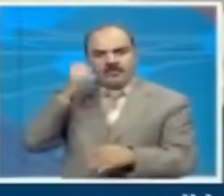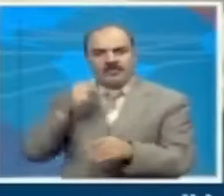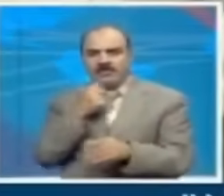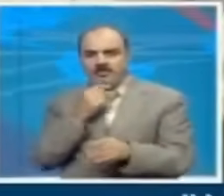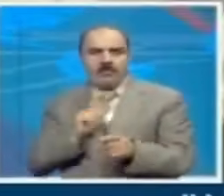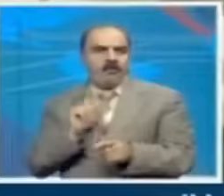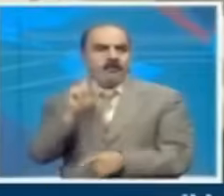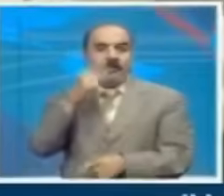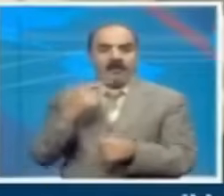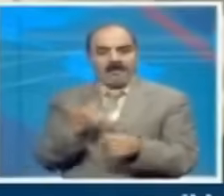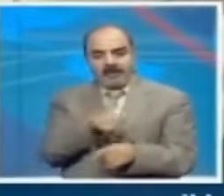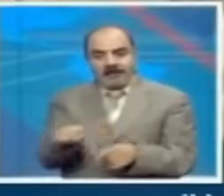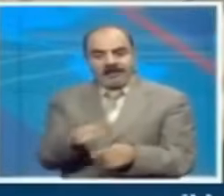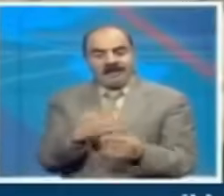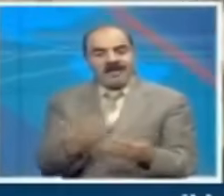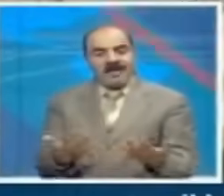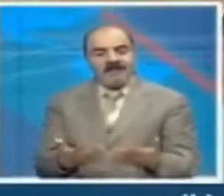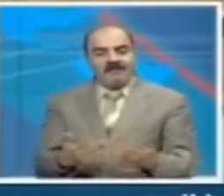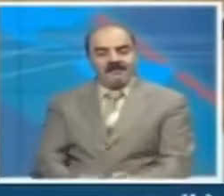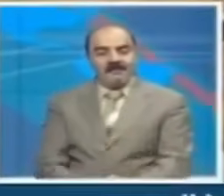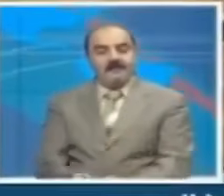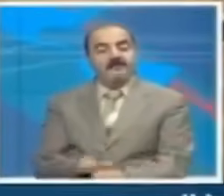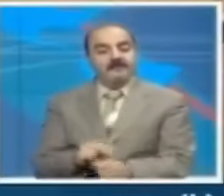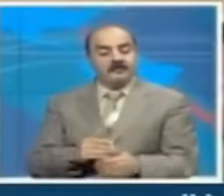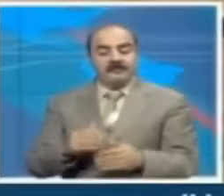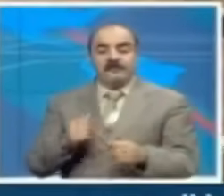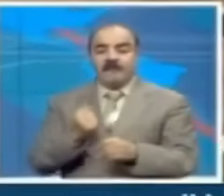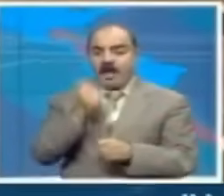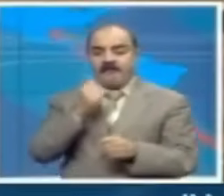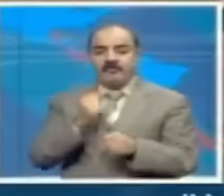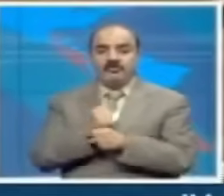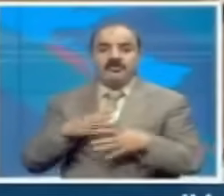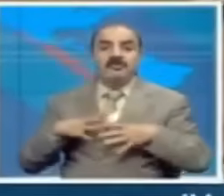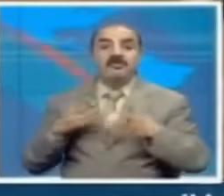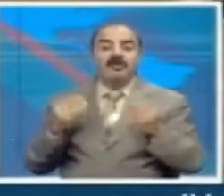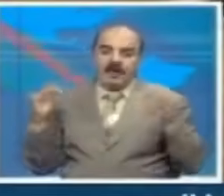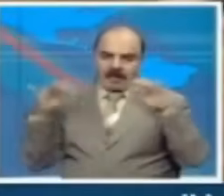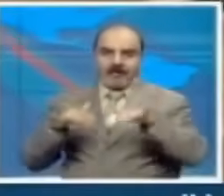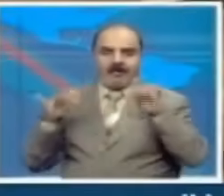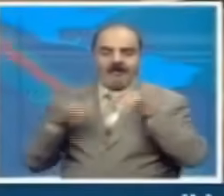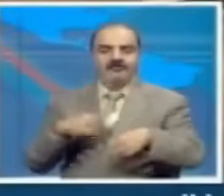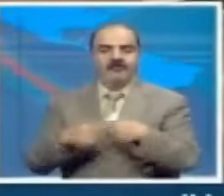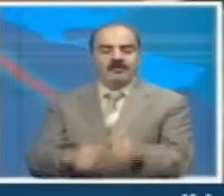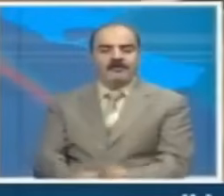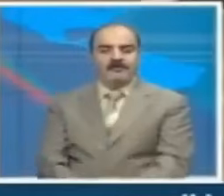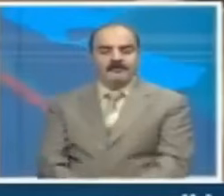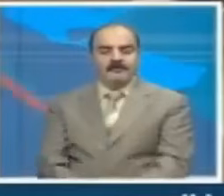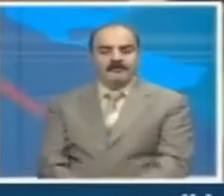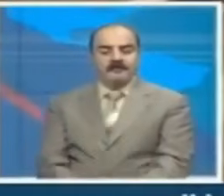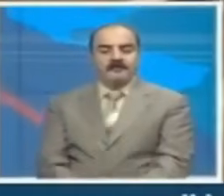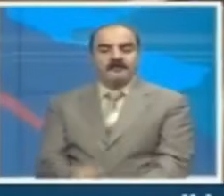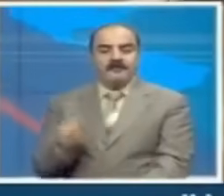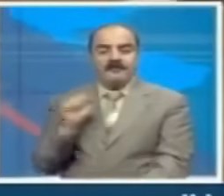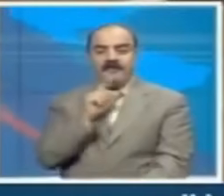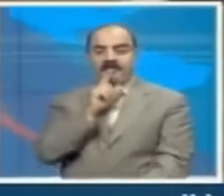وجنوب الصعيد بالميناء، إضافة إلى توفير آلاف فرص العمل لأبناء الصعيد خصوصا. تساهم محطة